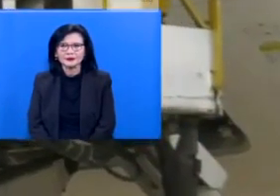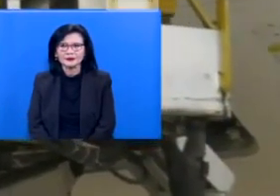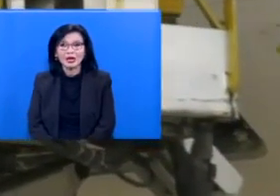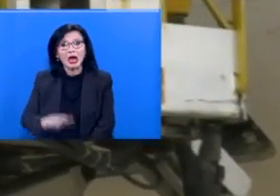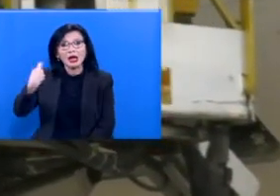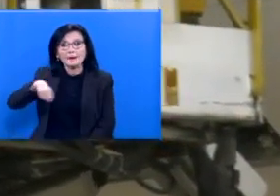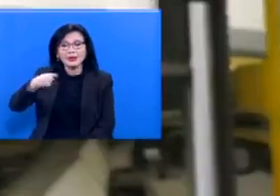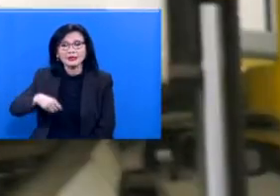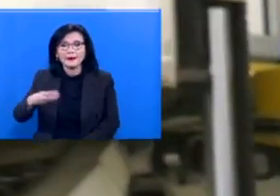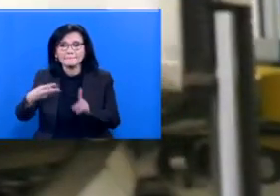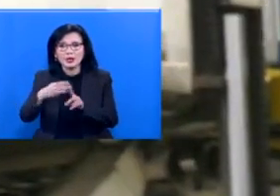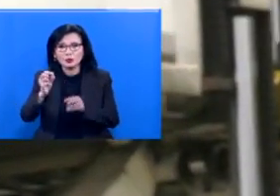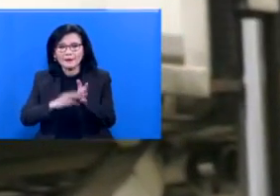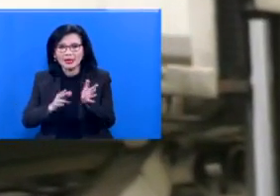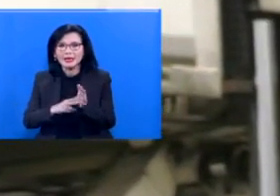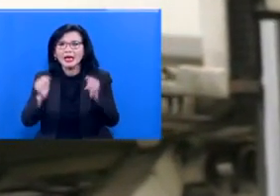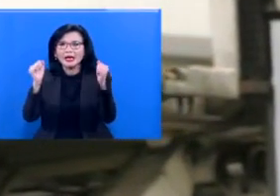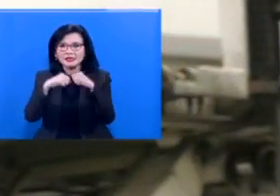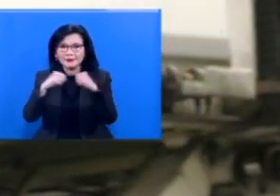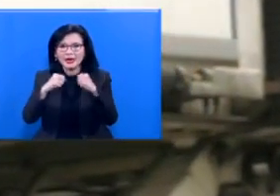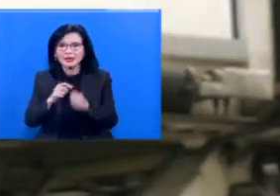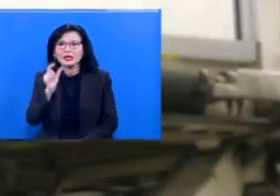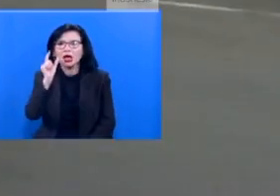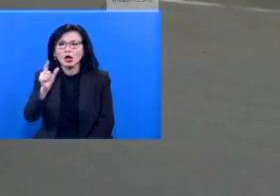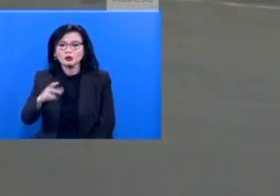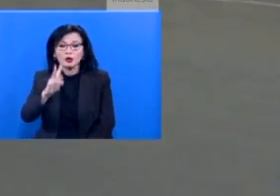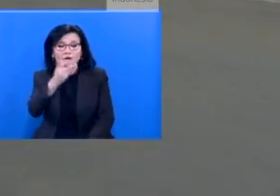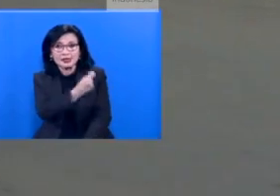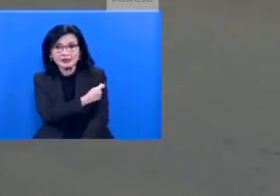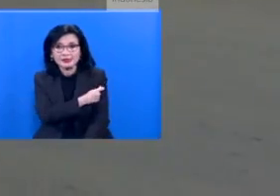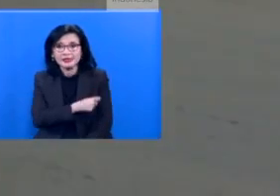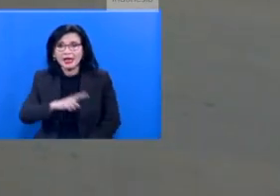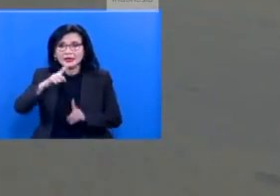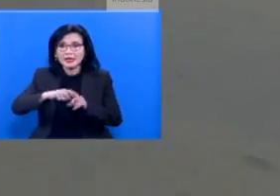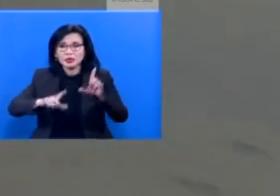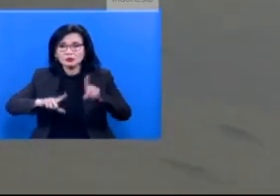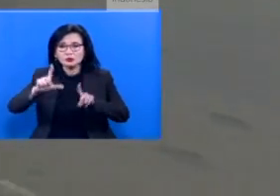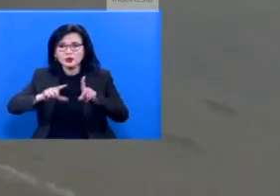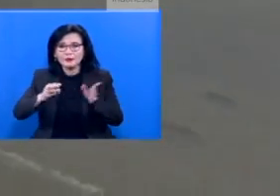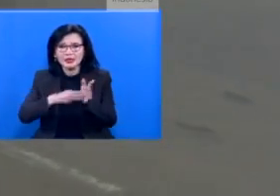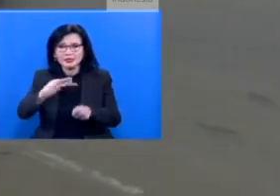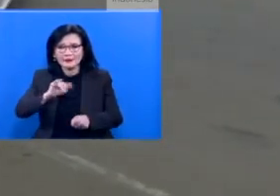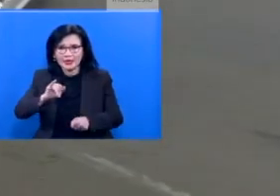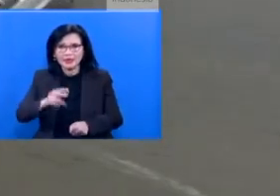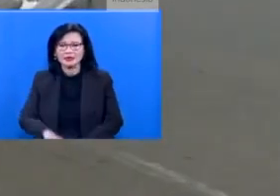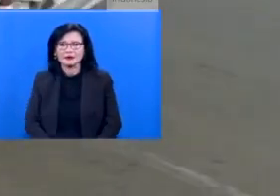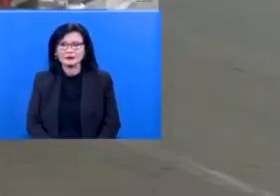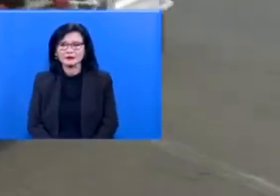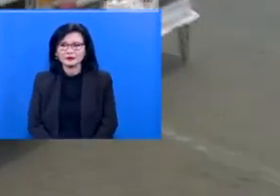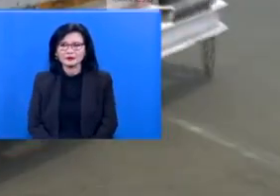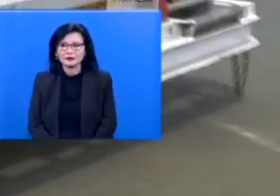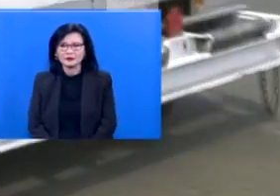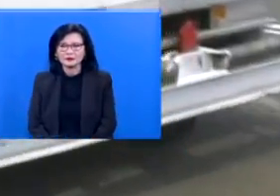Kementerian BUMN dan Kadin sepakat untuk melaksanakan kegiatan vaksinasi ini pada 17 Mei 2021. Makan kita